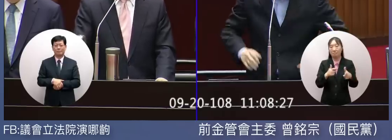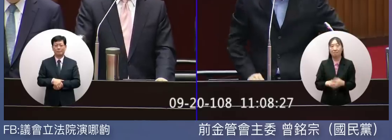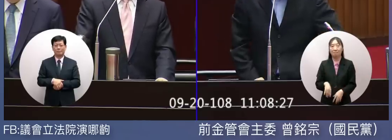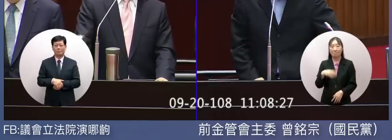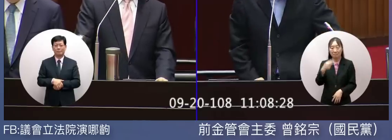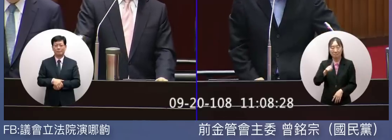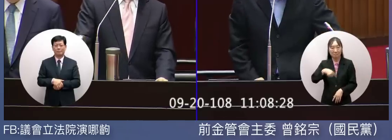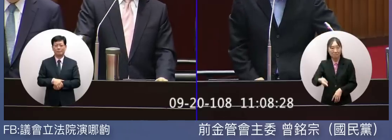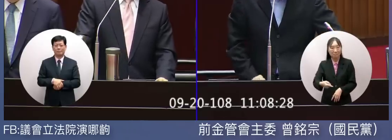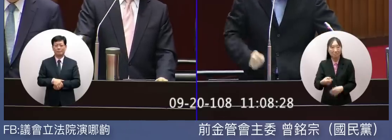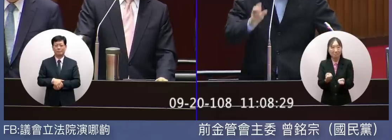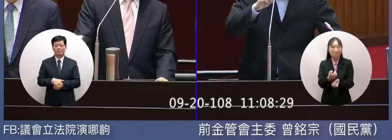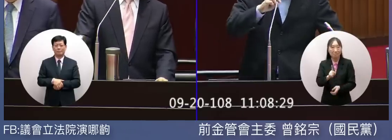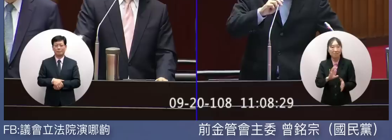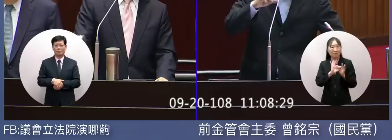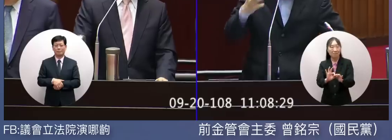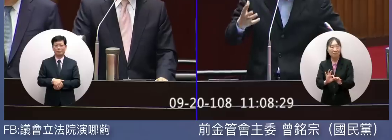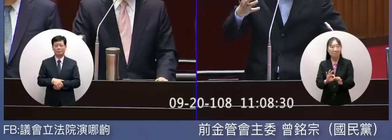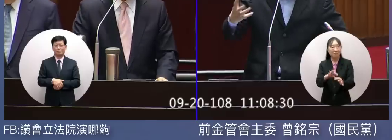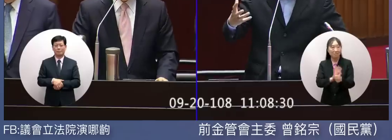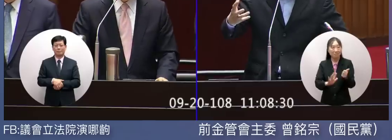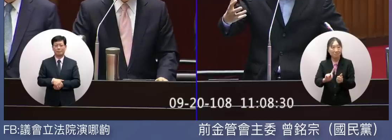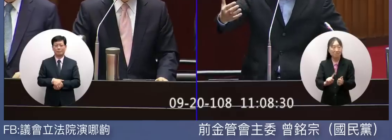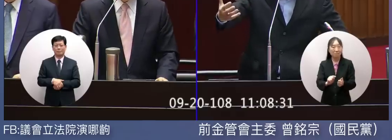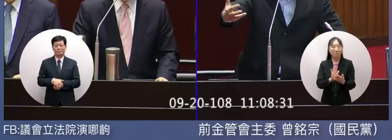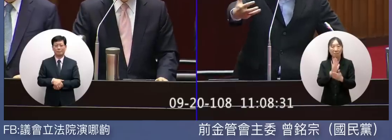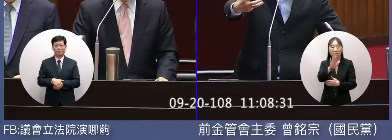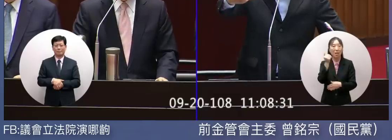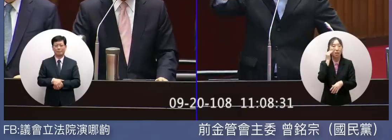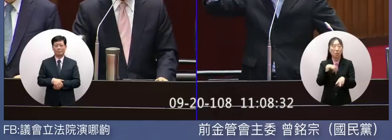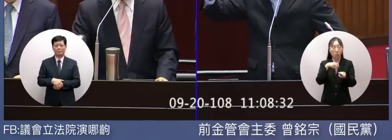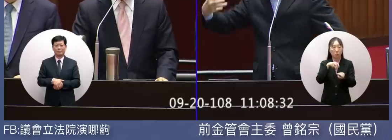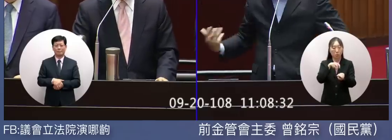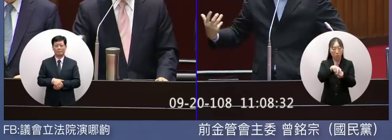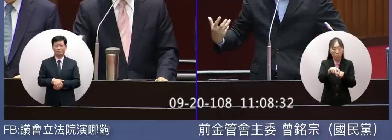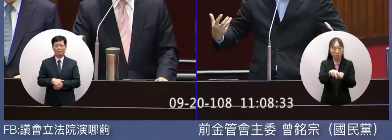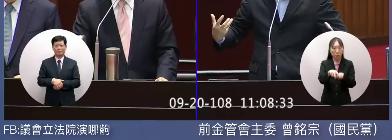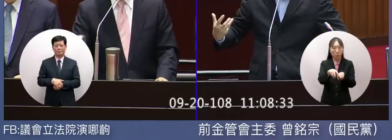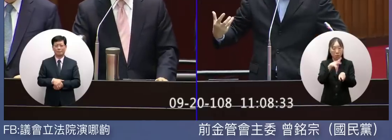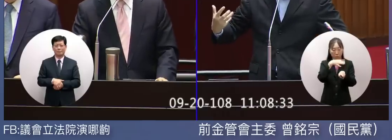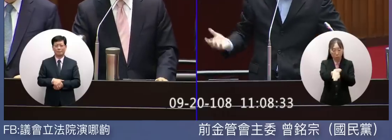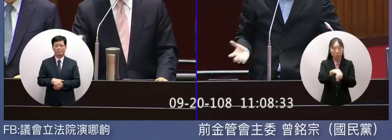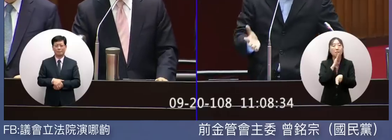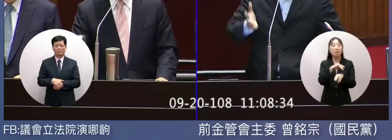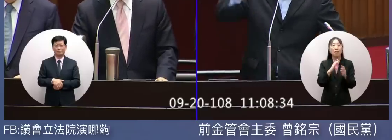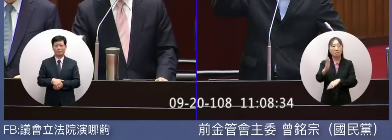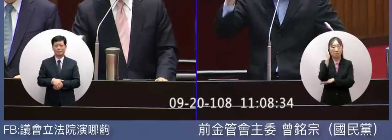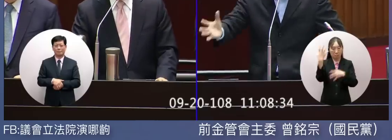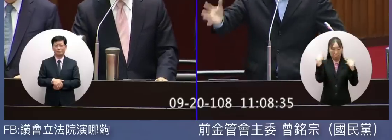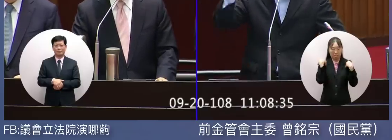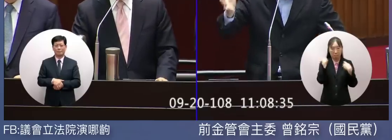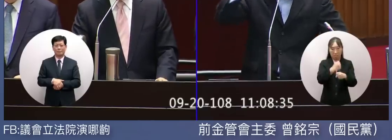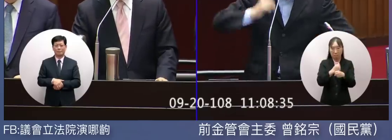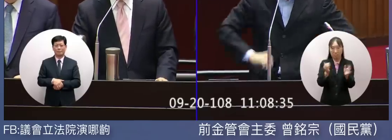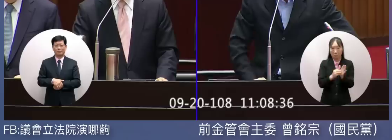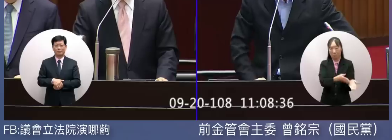有后续延伸的问题哦。你以后即使是轨道是政府建完，你